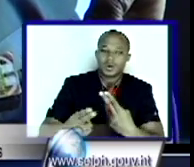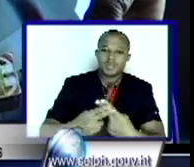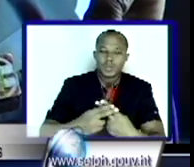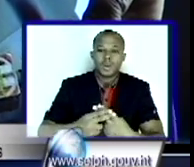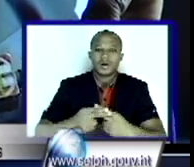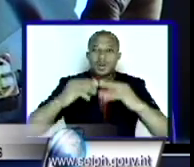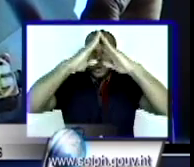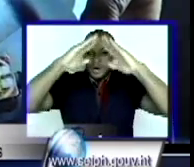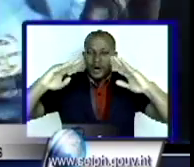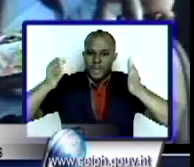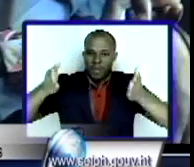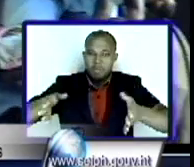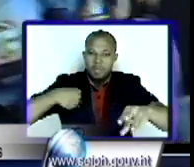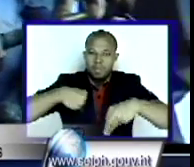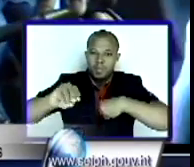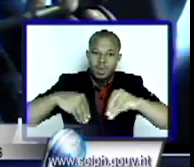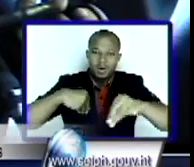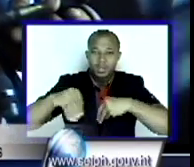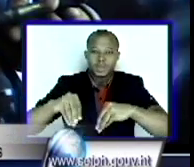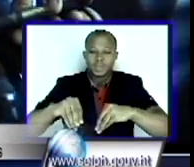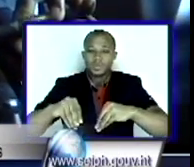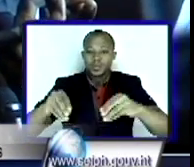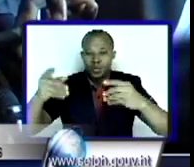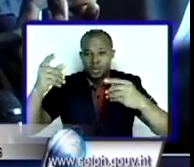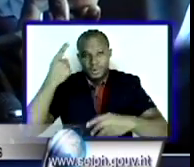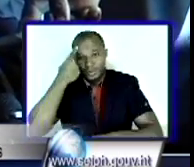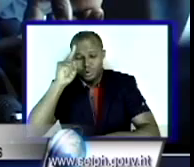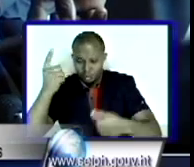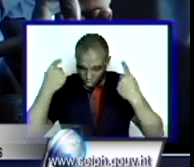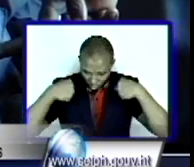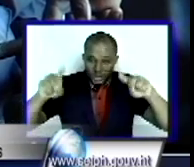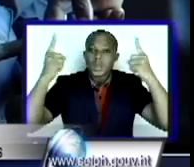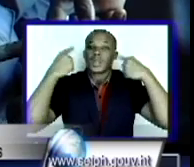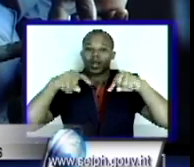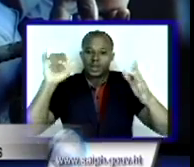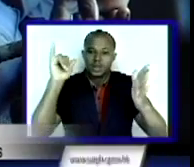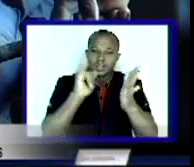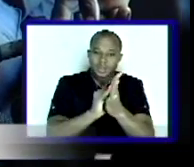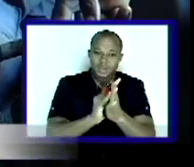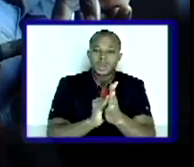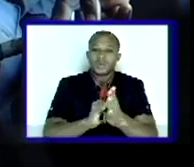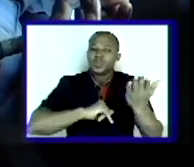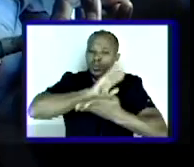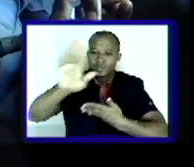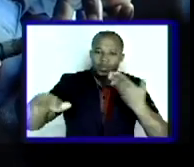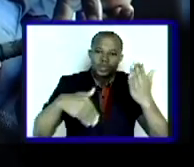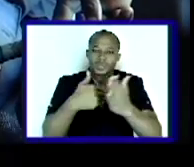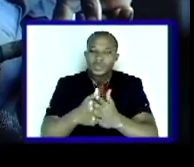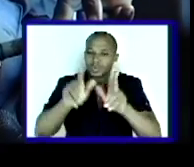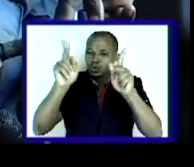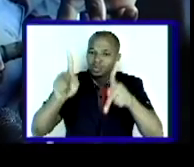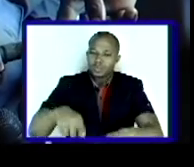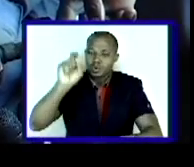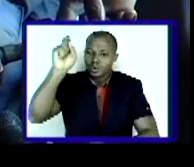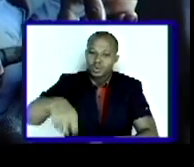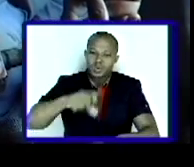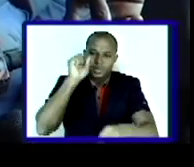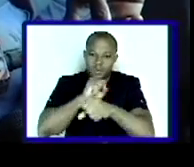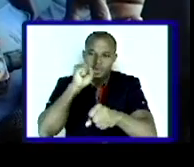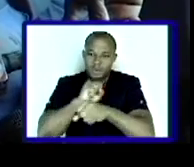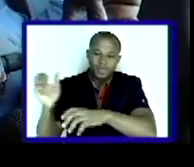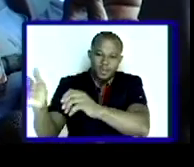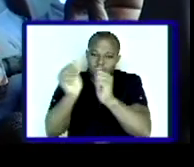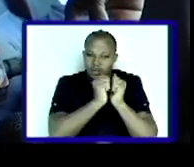et supermarché. Mais pour ça arriver fait, il m'a demandé participation tout le monde. Il m'a